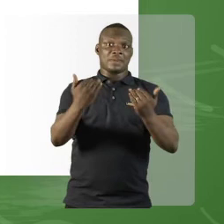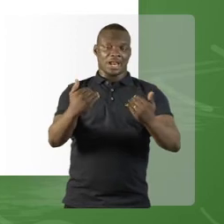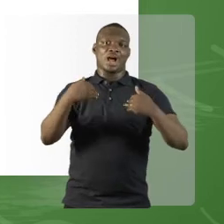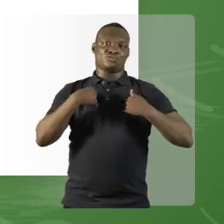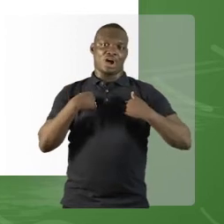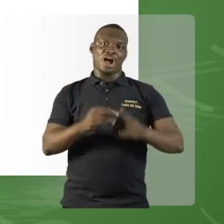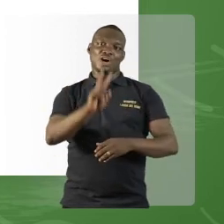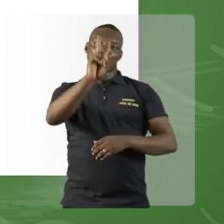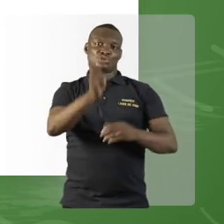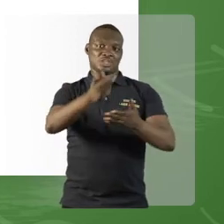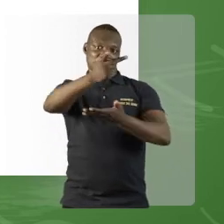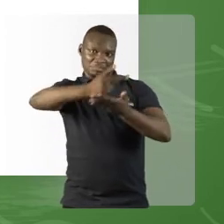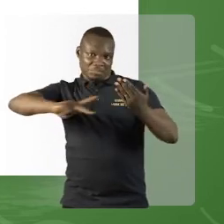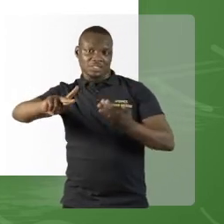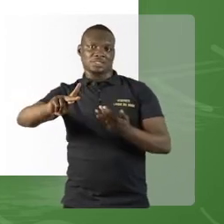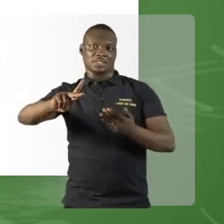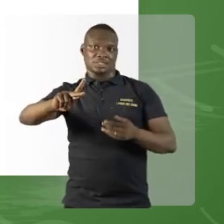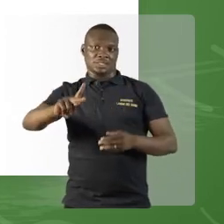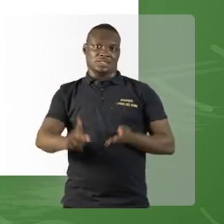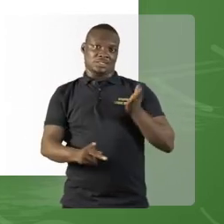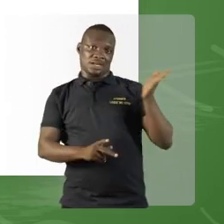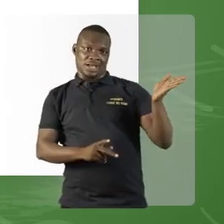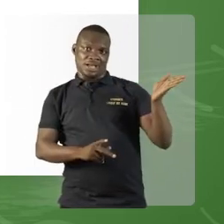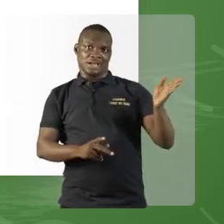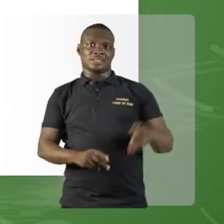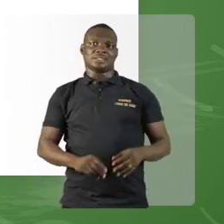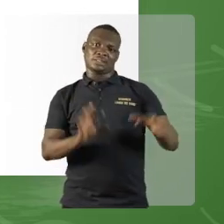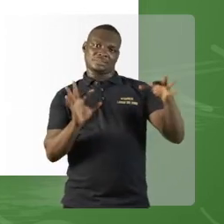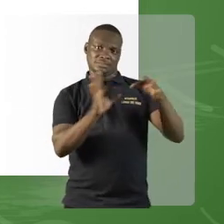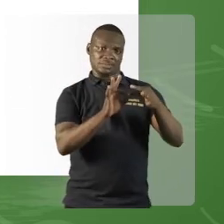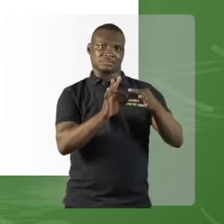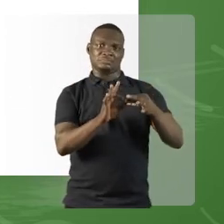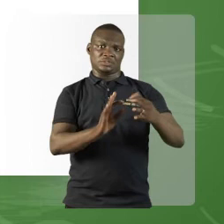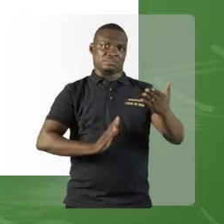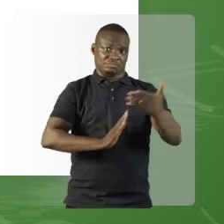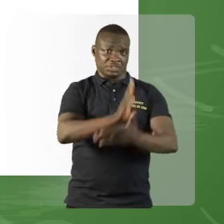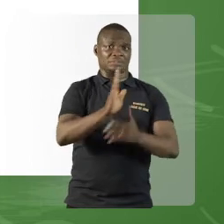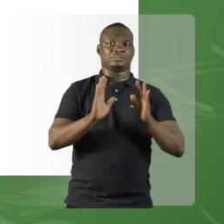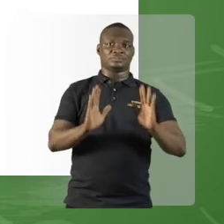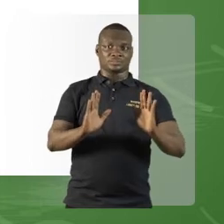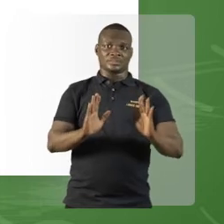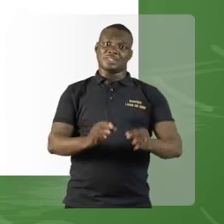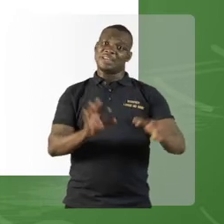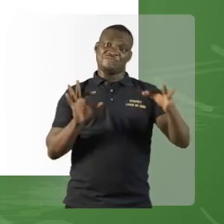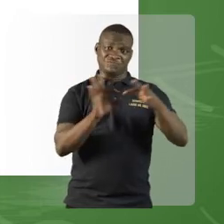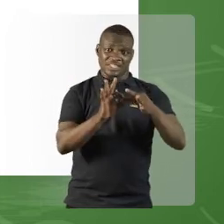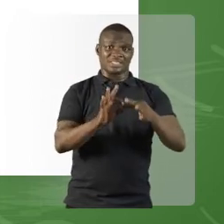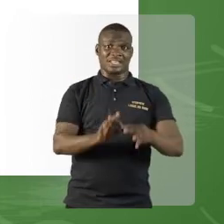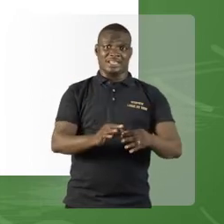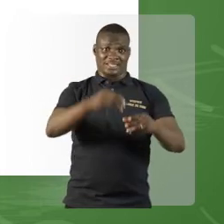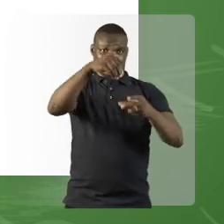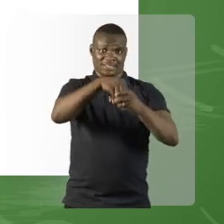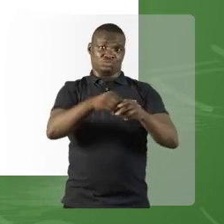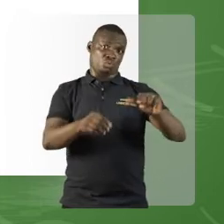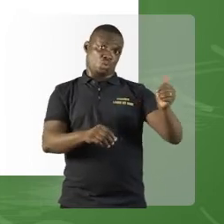partie, c'est un circuit électrique rigide noté OPMNQ, fixé dans le plan vertical sur